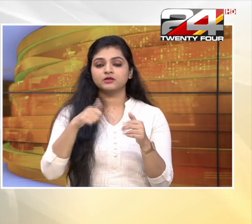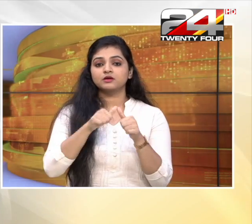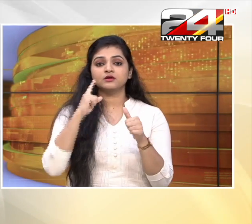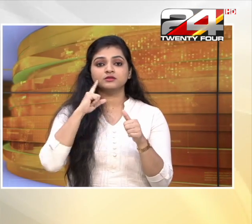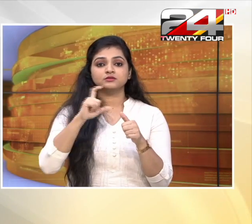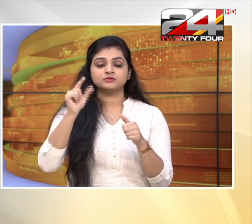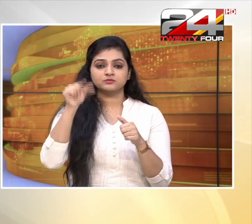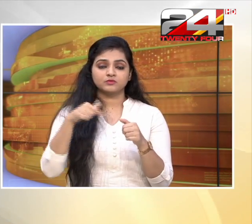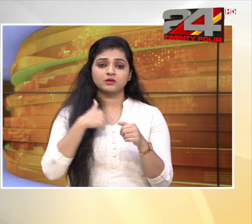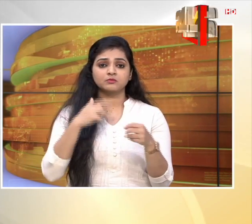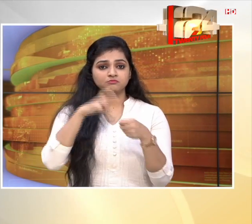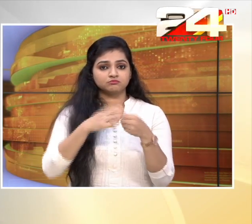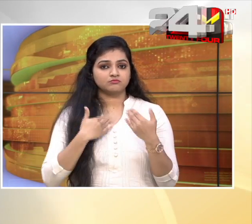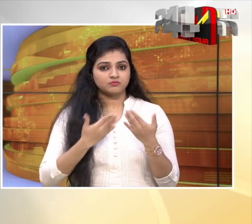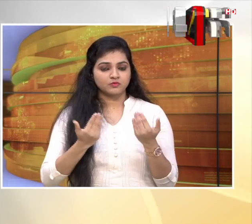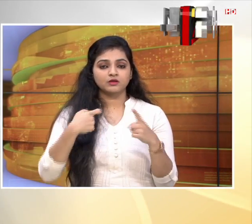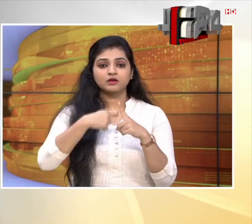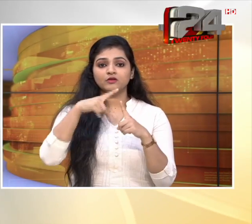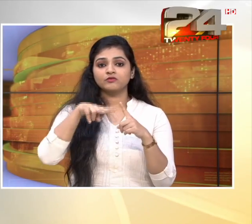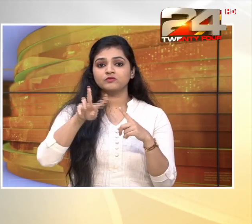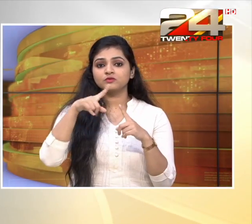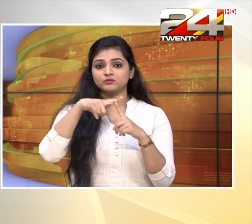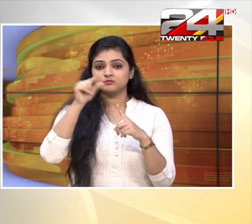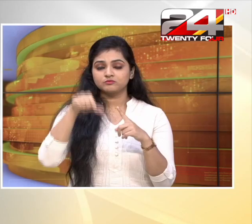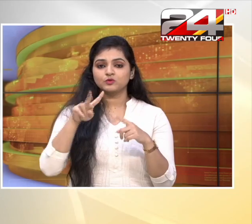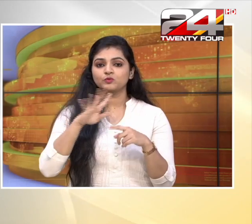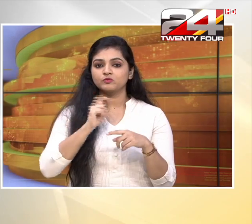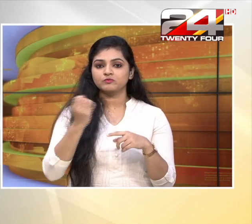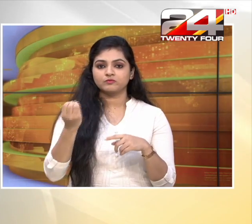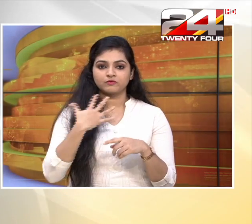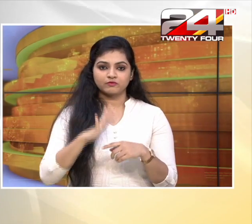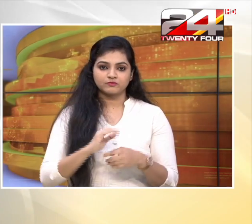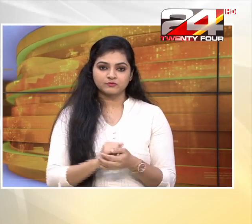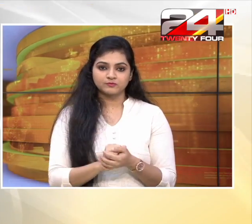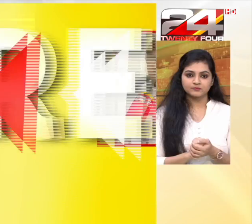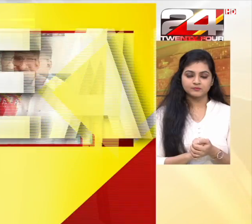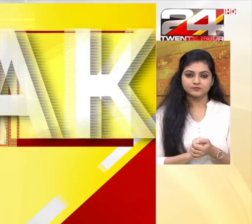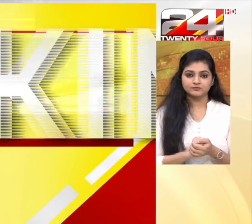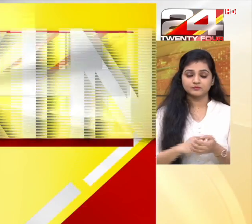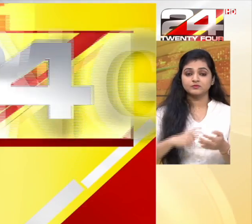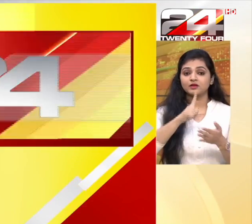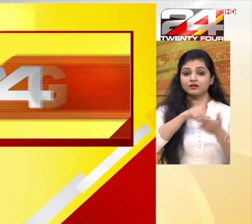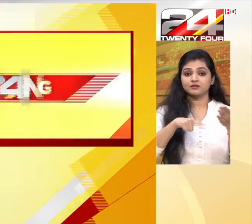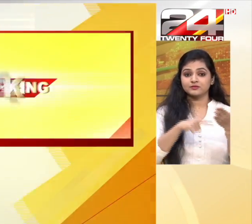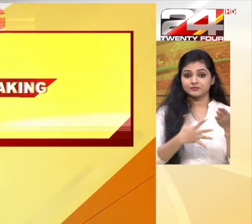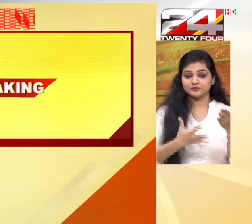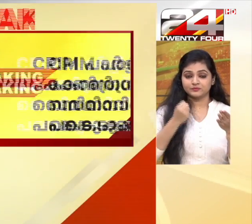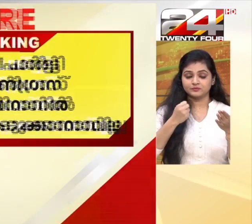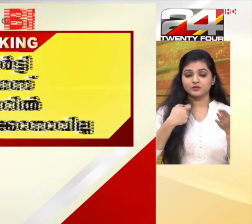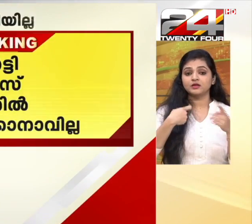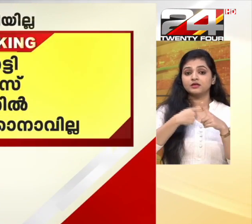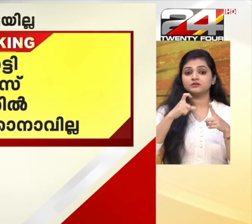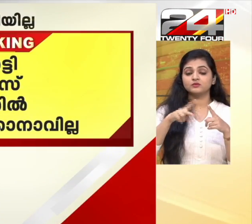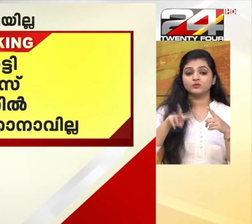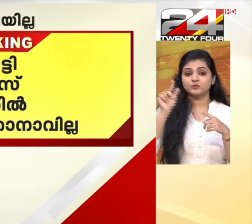പങ്കെടുക്കാൻ സന്നദ്ധനാണെന്നായിരുന്നു കെ വി തോമസ് രാവിലെ 24നോട് പ്രതികരിച്ചത്. ആ കത്ത് കിട്ടിയതിന് ശേഷം എന്നെ കെ സി വേണുമാരെ